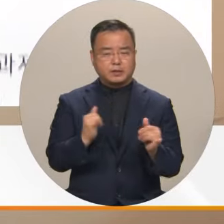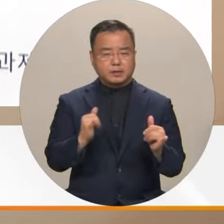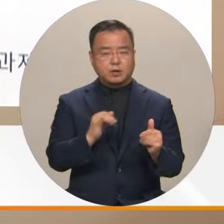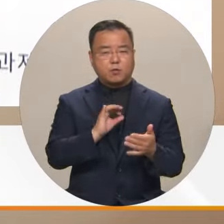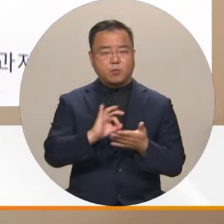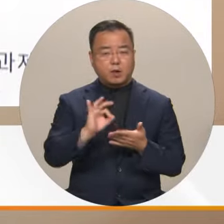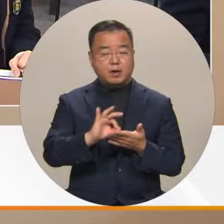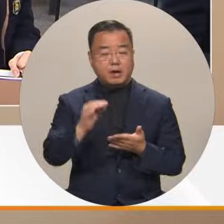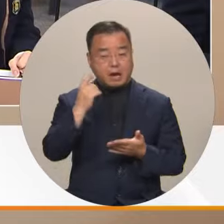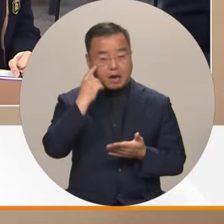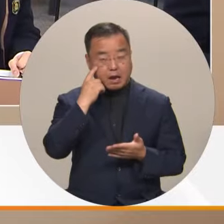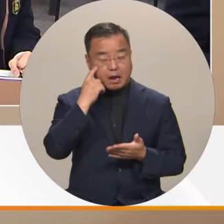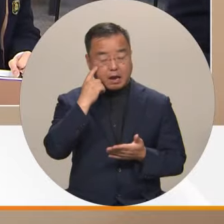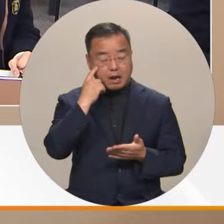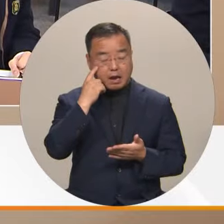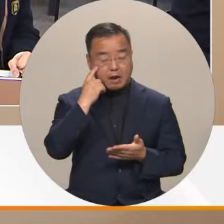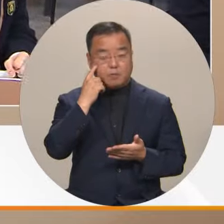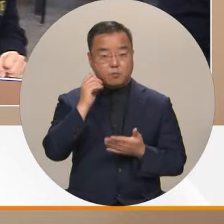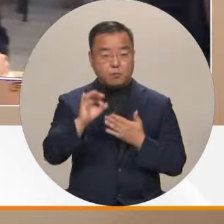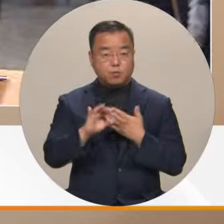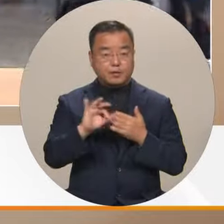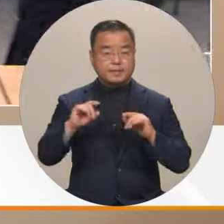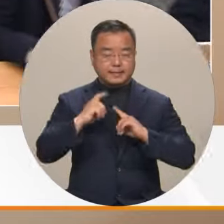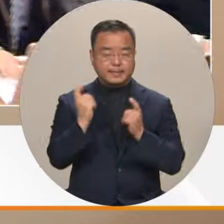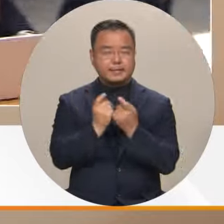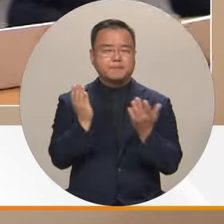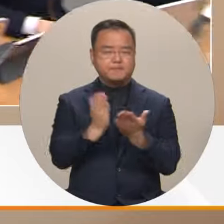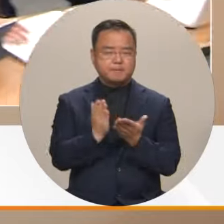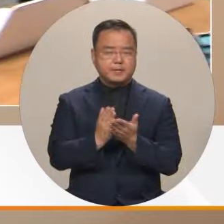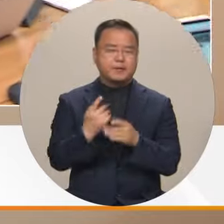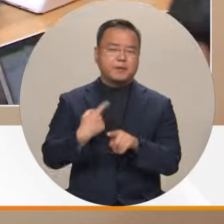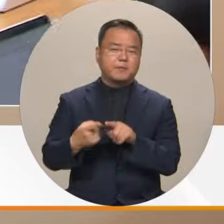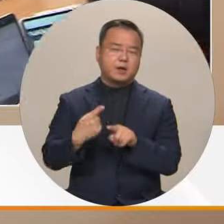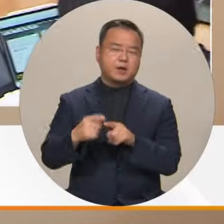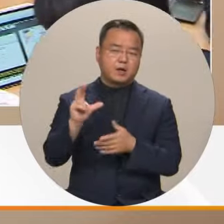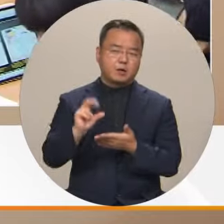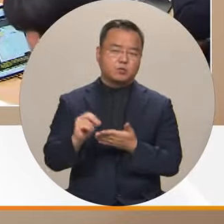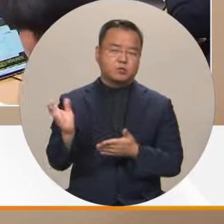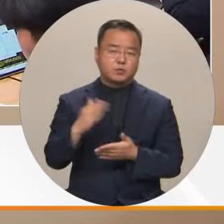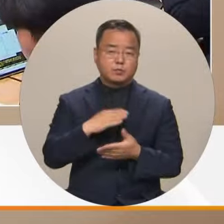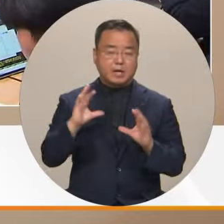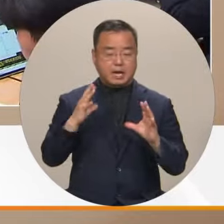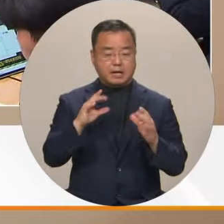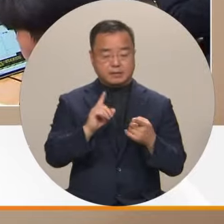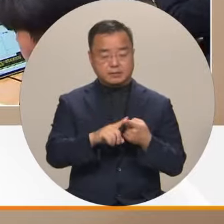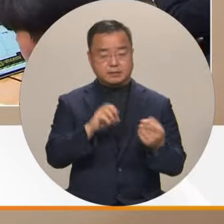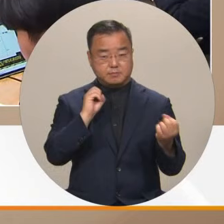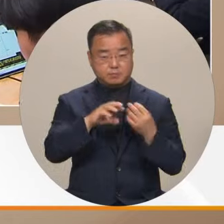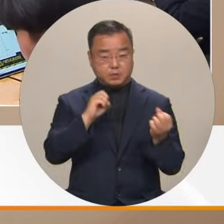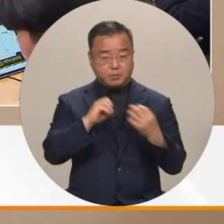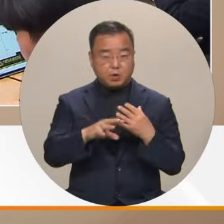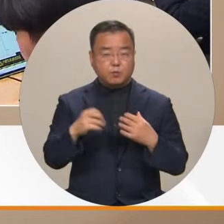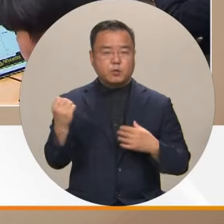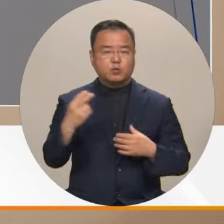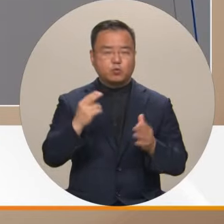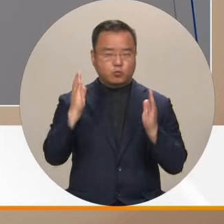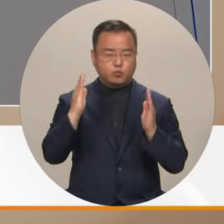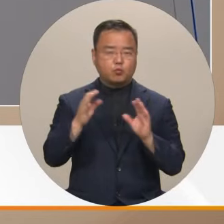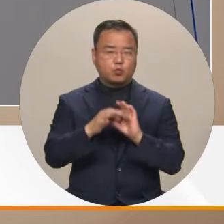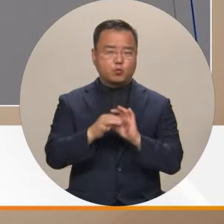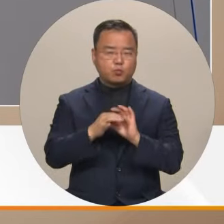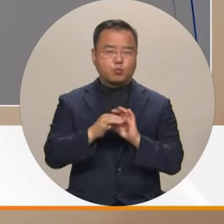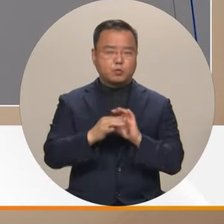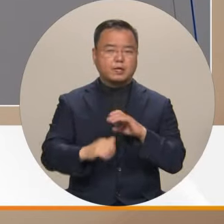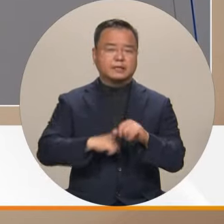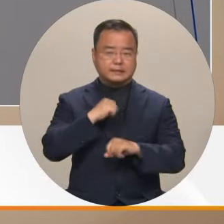알면 정말 개인 맞춤형의 평가 문항부터 시작해서 아이들에 대한 피드백 그다음에 수업과 관련해서 여러 가지